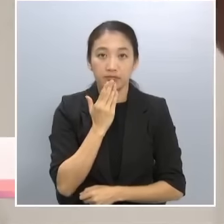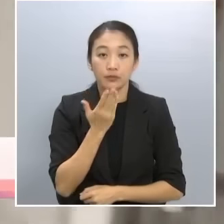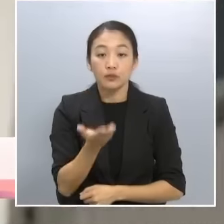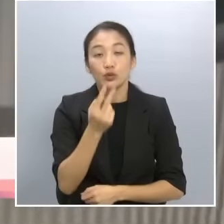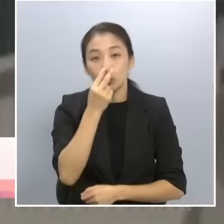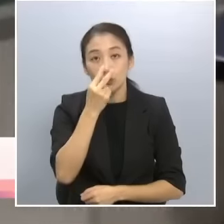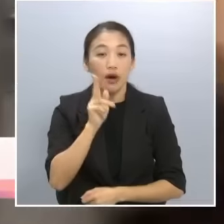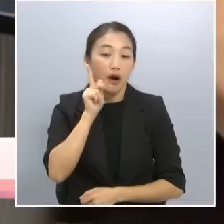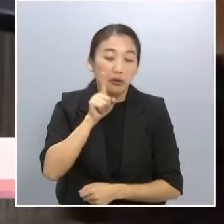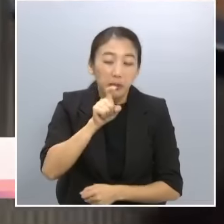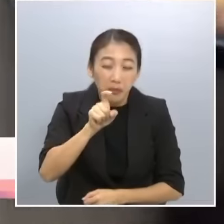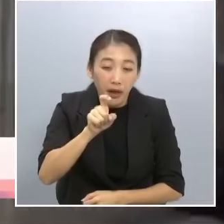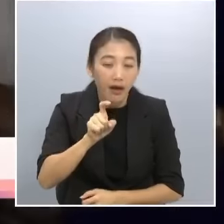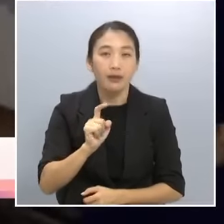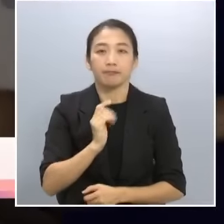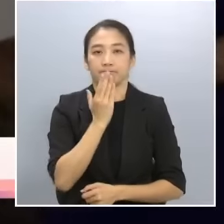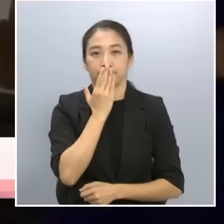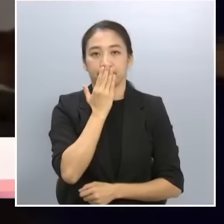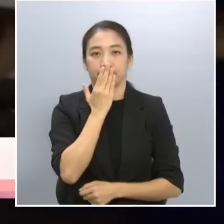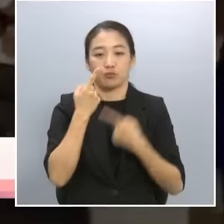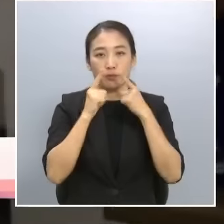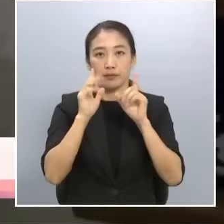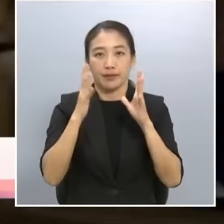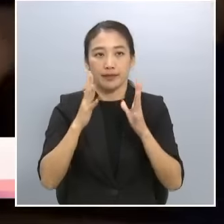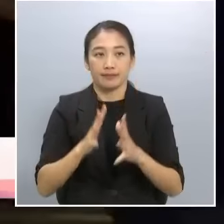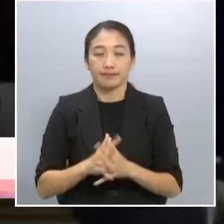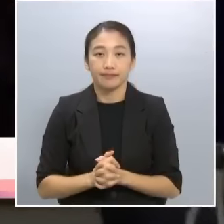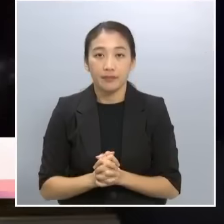งนี้ค่ะ ก่อนหน้านี้เคยทะเลาะ เคยมีเรื่